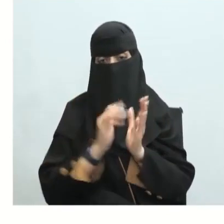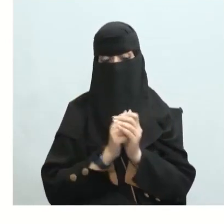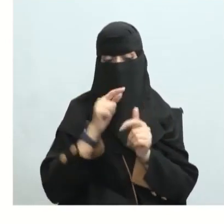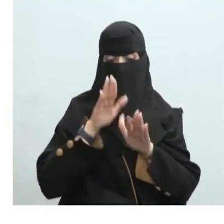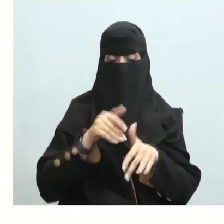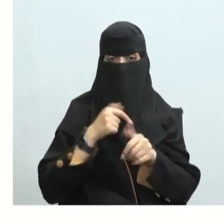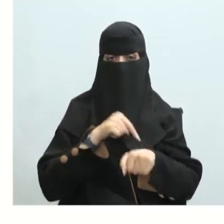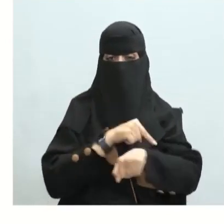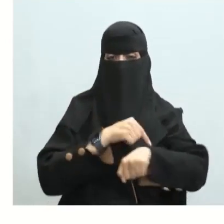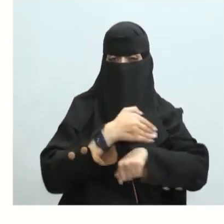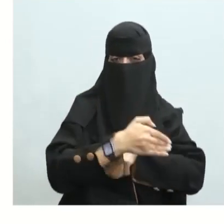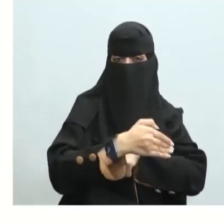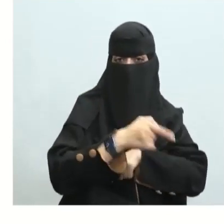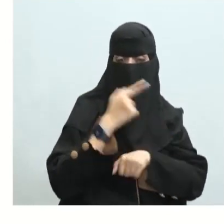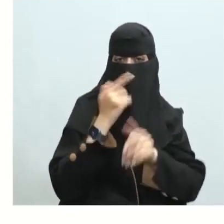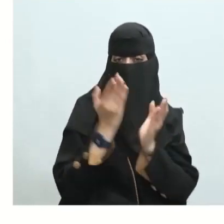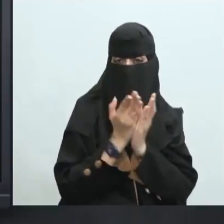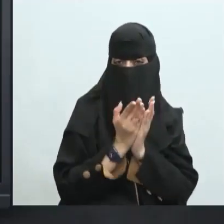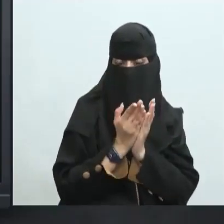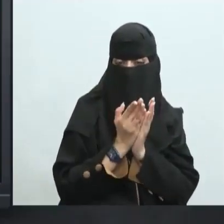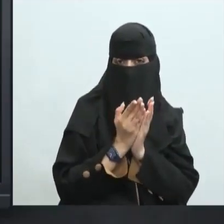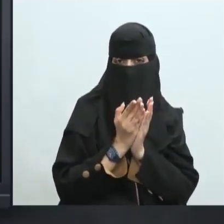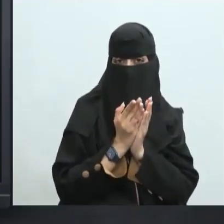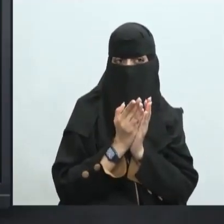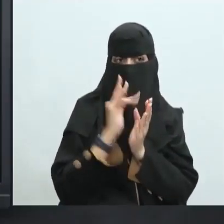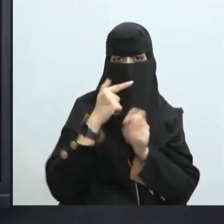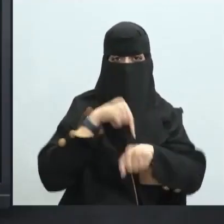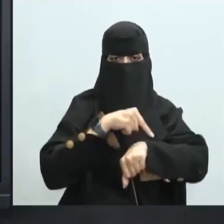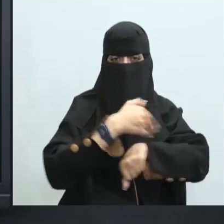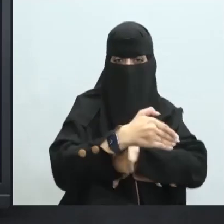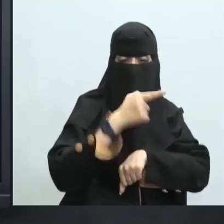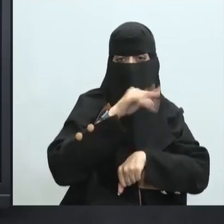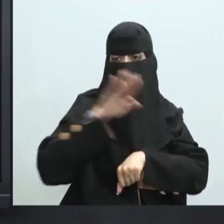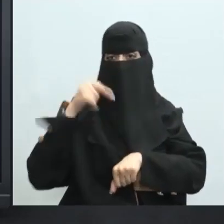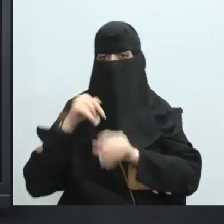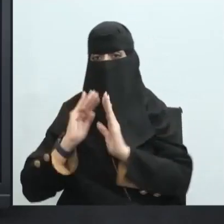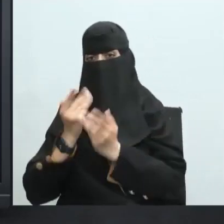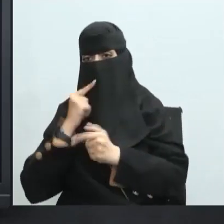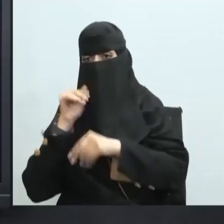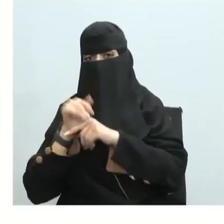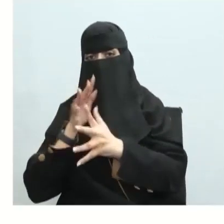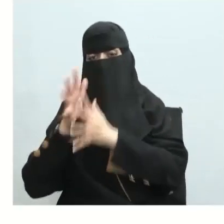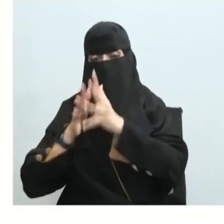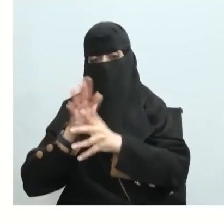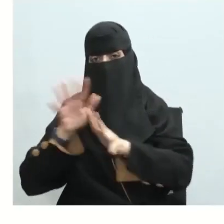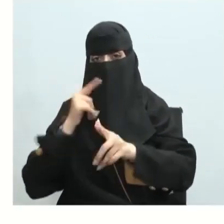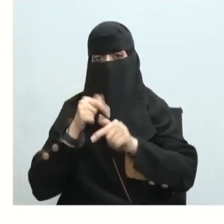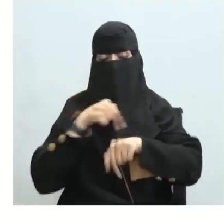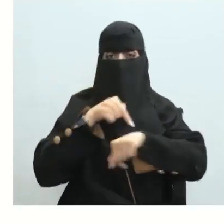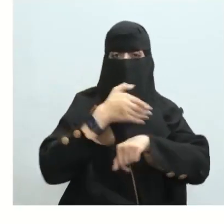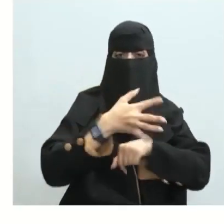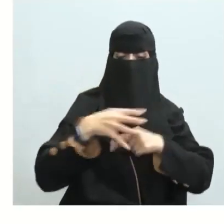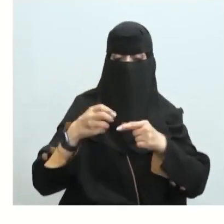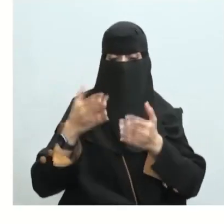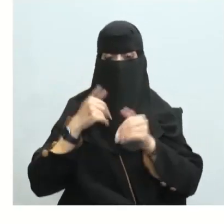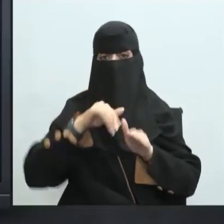ضمنها التاخر الدراسي لانه قد تفوته حصص كثيره في التاخر الصباحي فقد يتاخر دراسيا كذلك اضطراب النظام